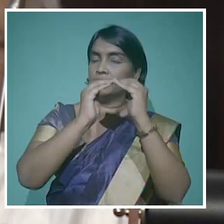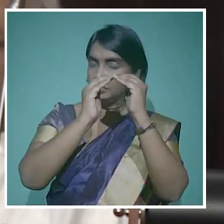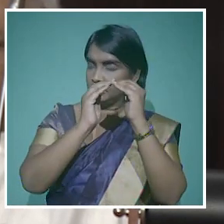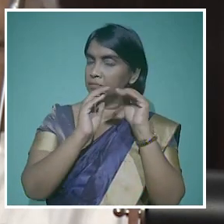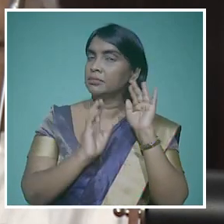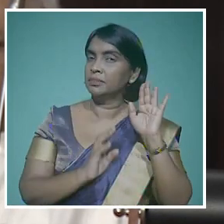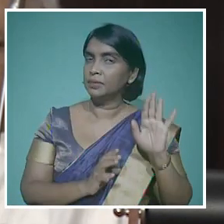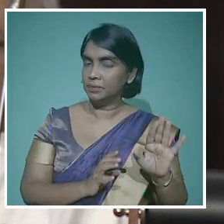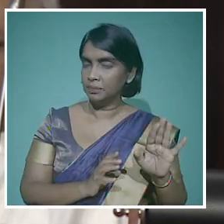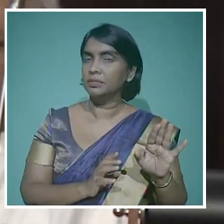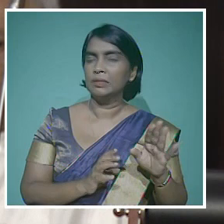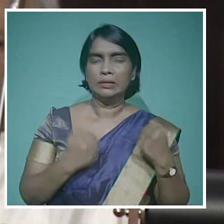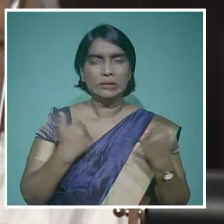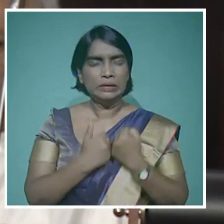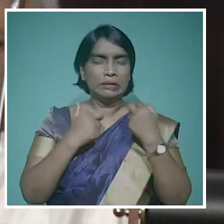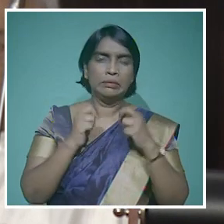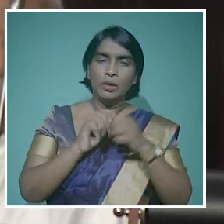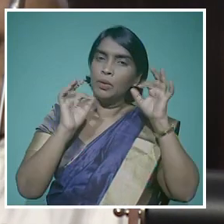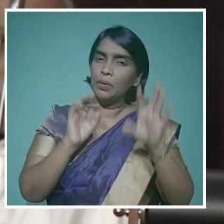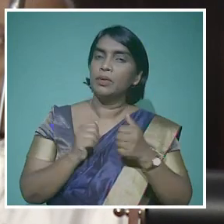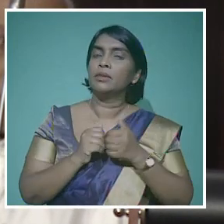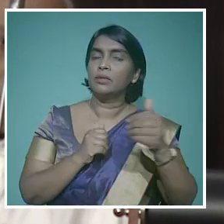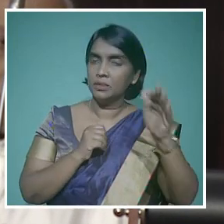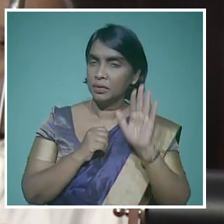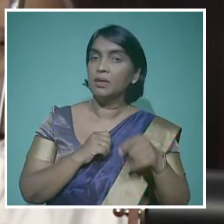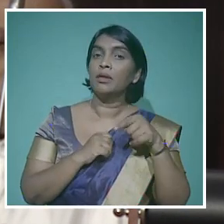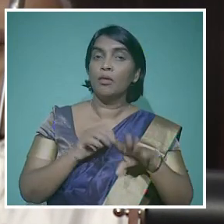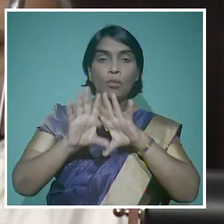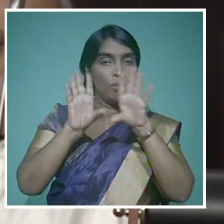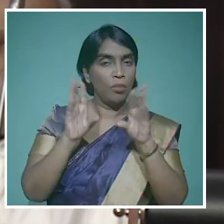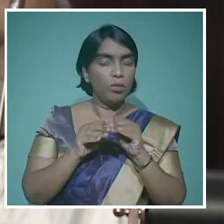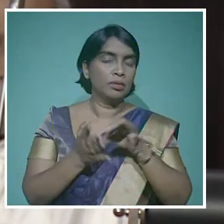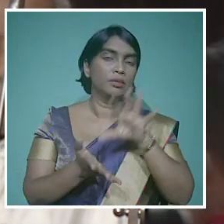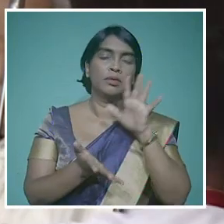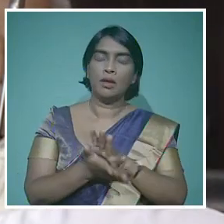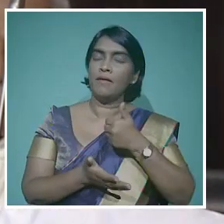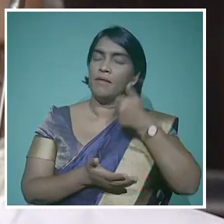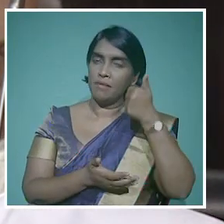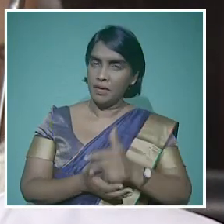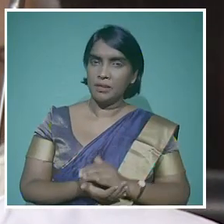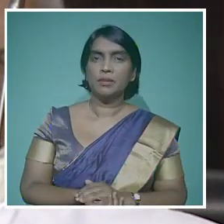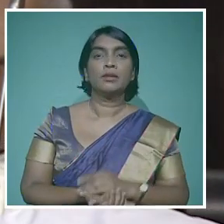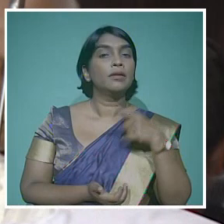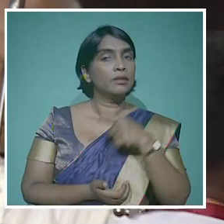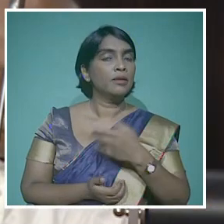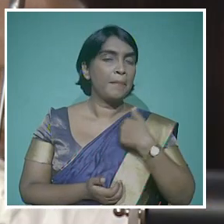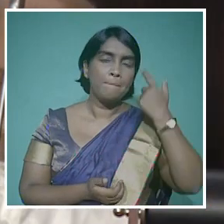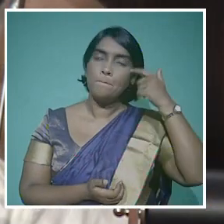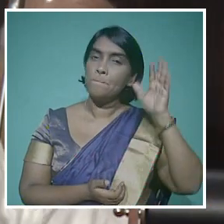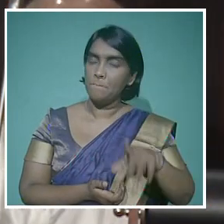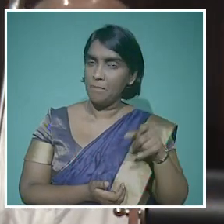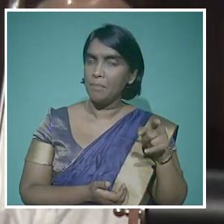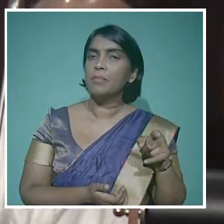වර්ධනයක් වෙත ඇල්හැප්පීම් වලින් තොරව ගමන් කිරීමටත් මේ පොදු එඟතාවයේ අතිශය වැදගත් වෙනවා. ඒ නිසා මම බලාපොරොත්තු